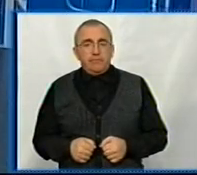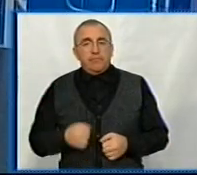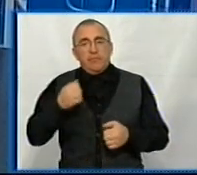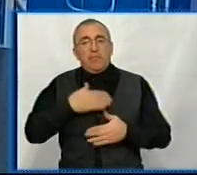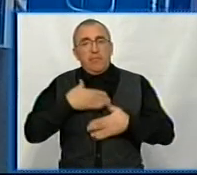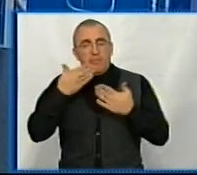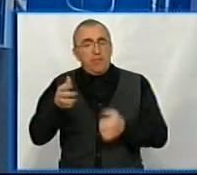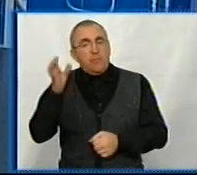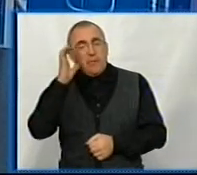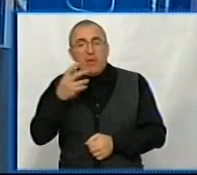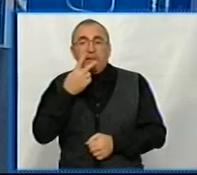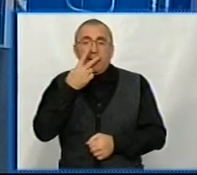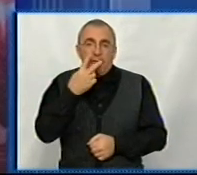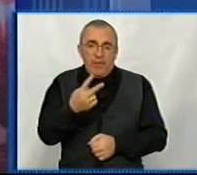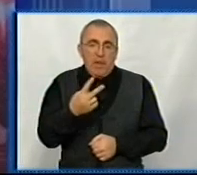Дякую, ви слухали і дивилися